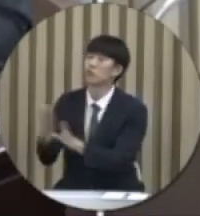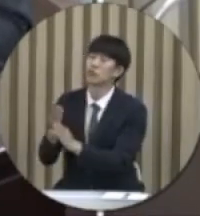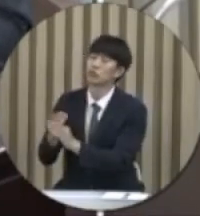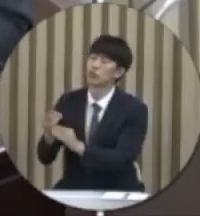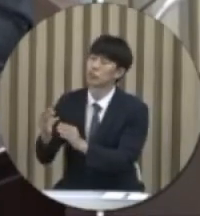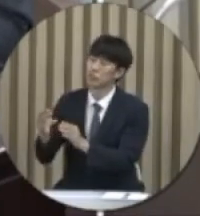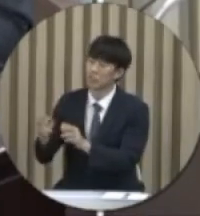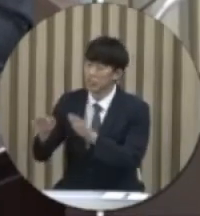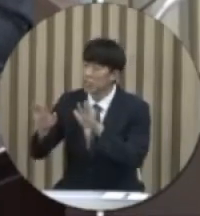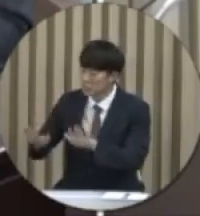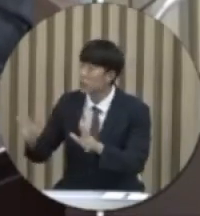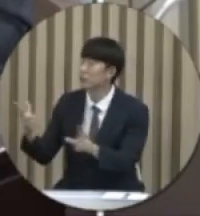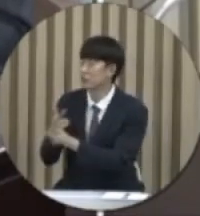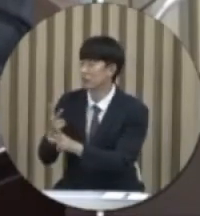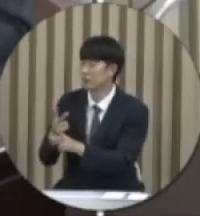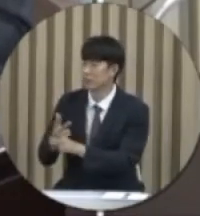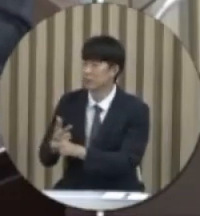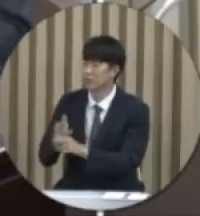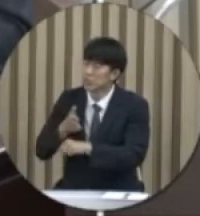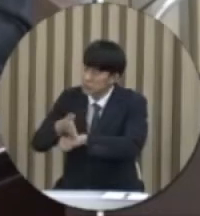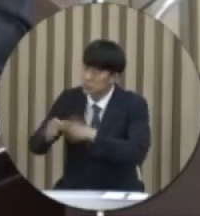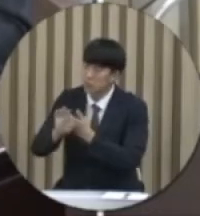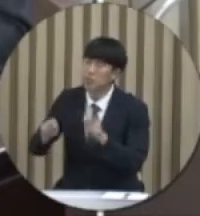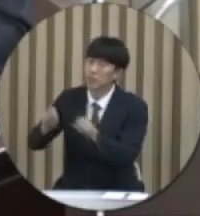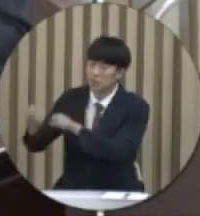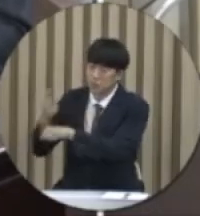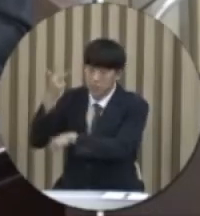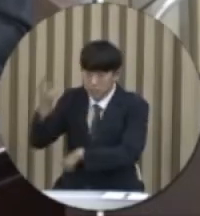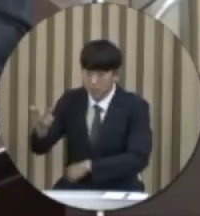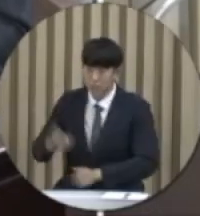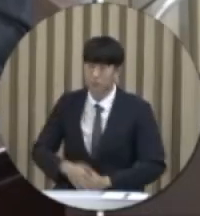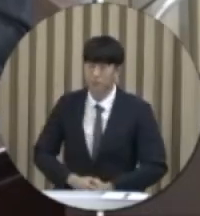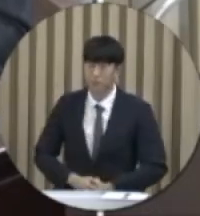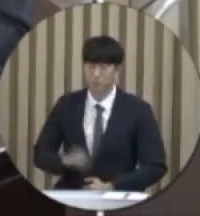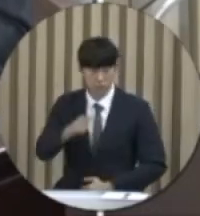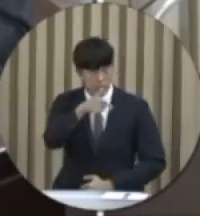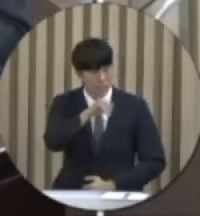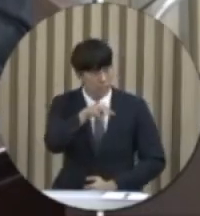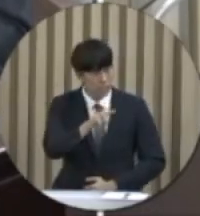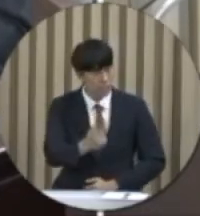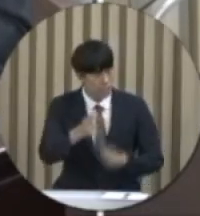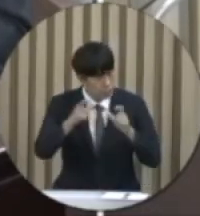있습니다. 네, 이 기산지구에 대한 문제는